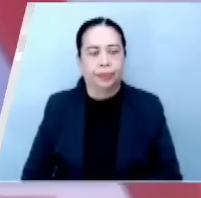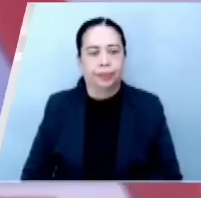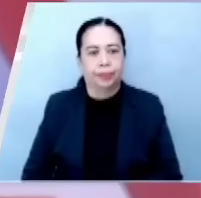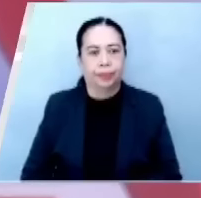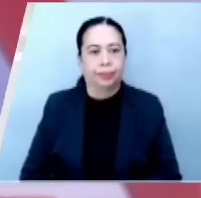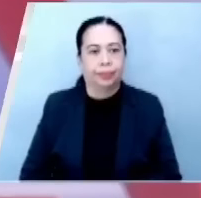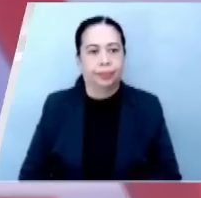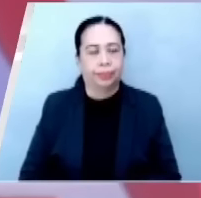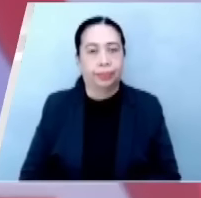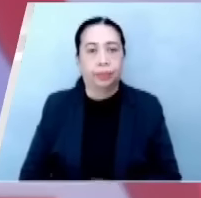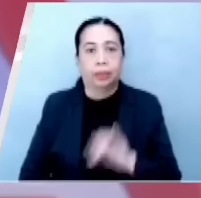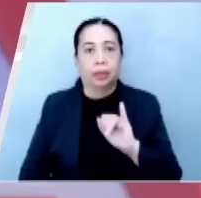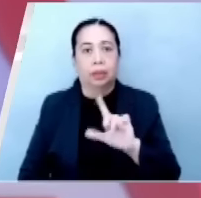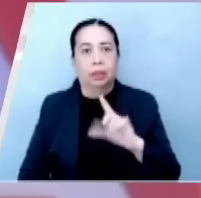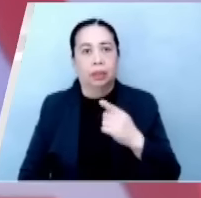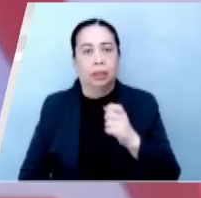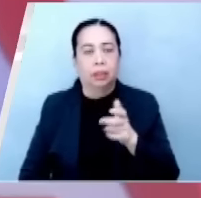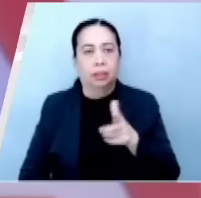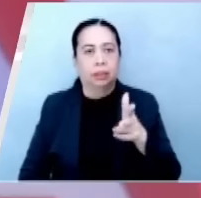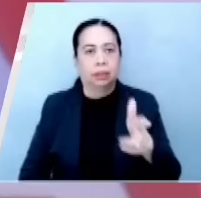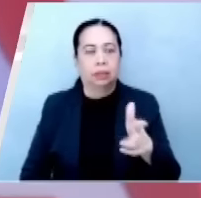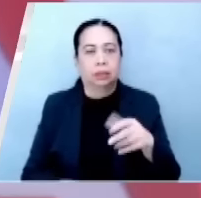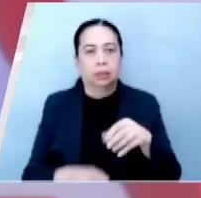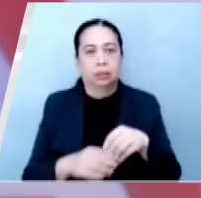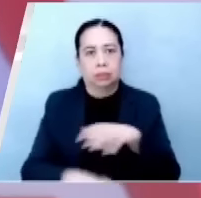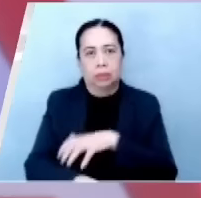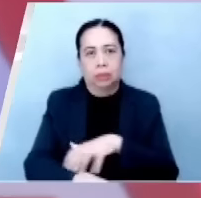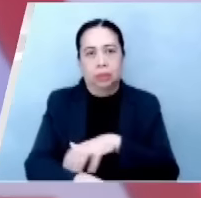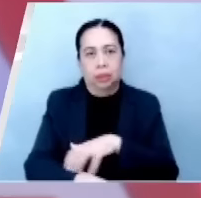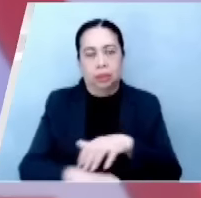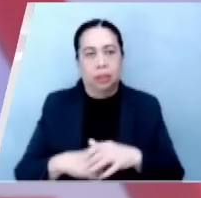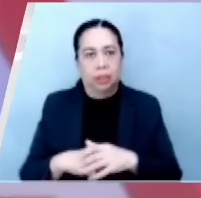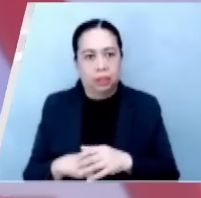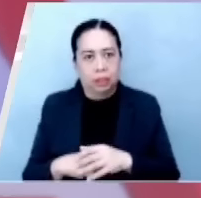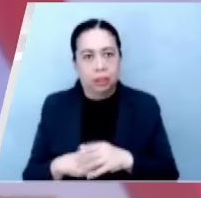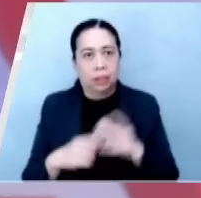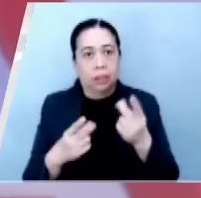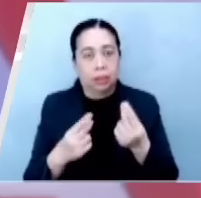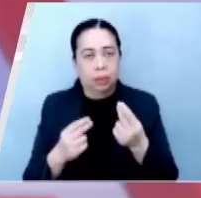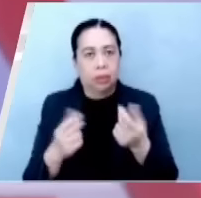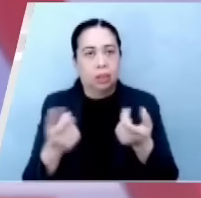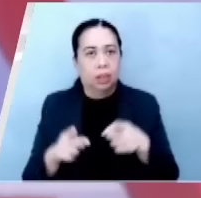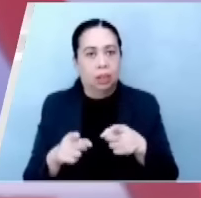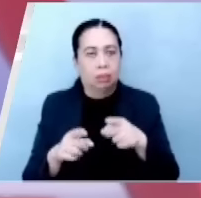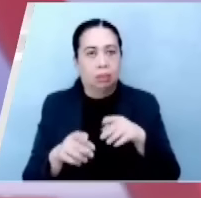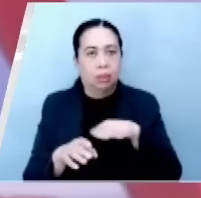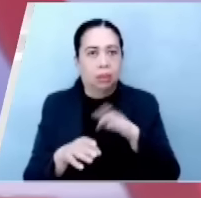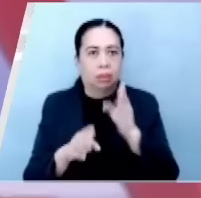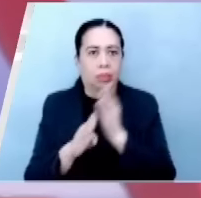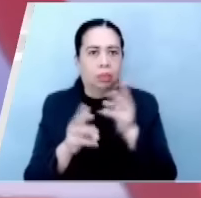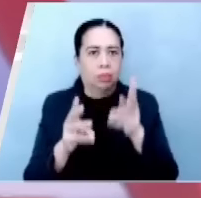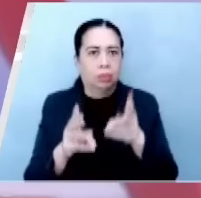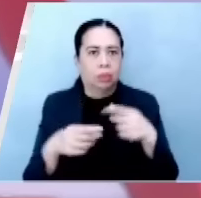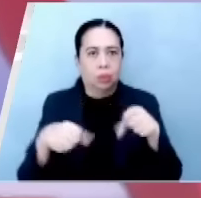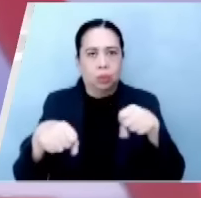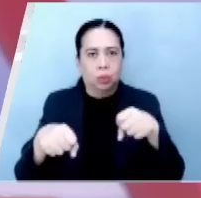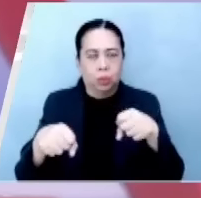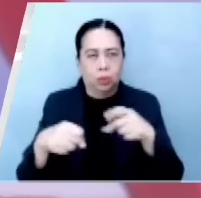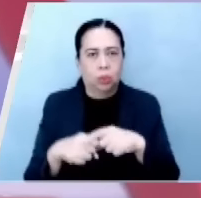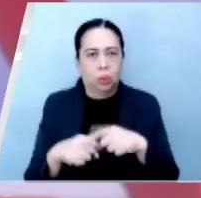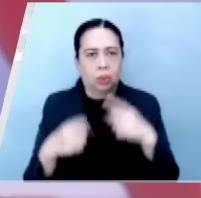Ilegal na pinaradahan ang ilang kalsada sa Makati City. Sumemplang naman sa EDSA busway ang isang motorsiklo na